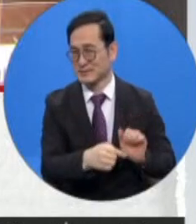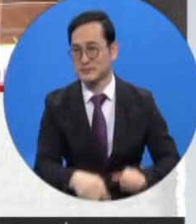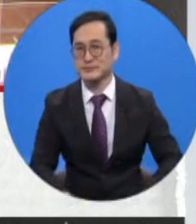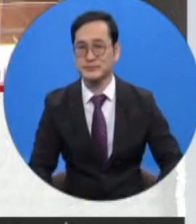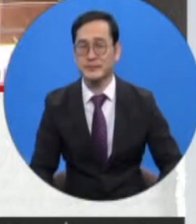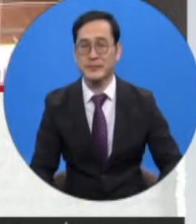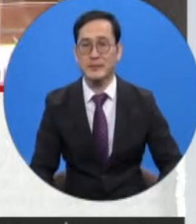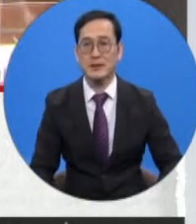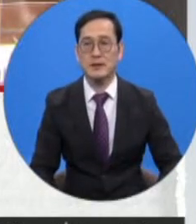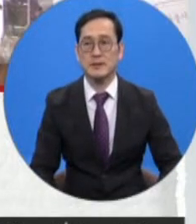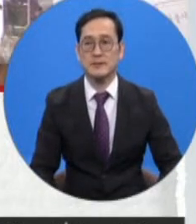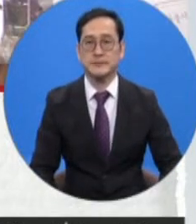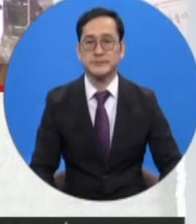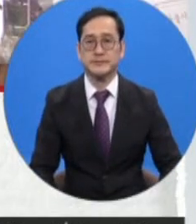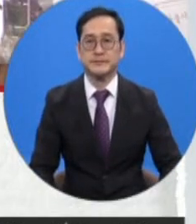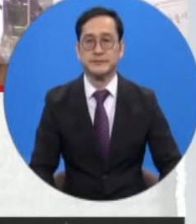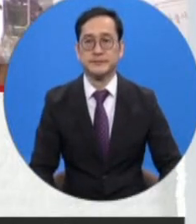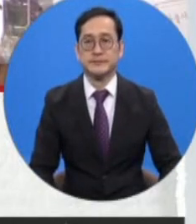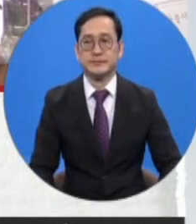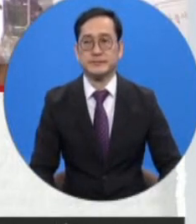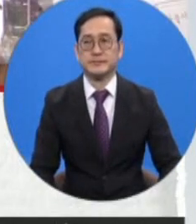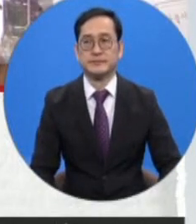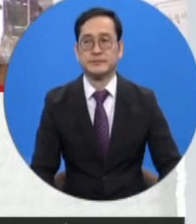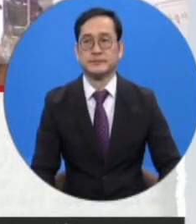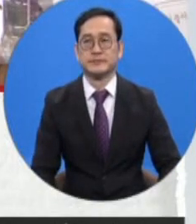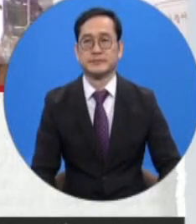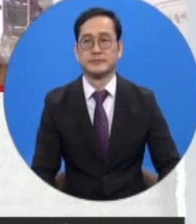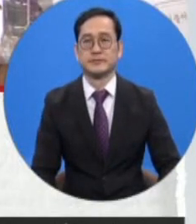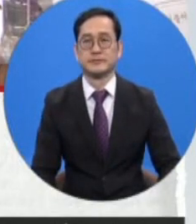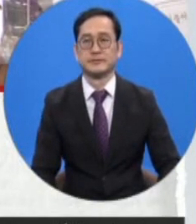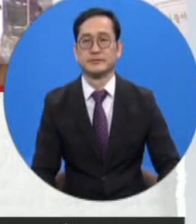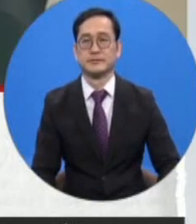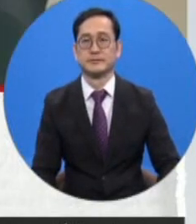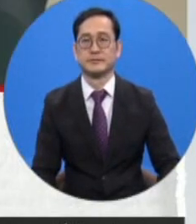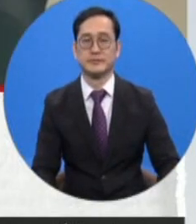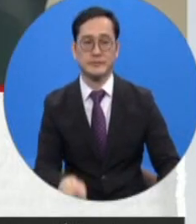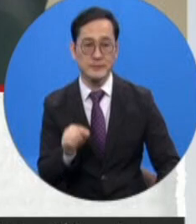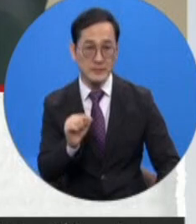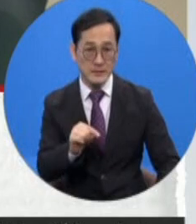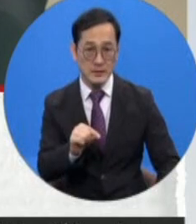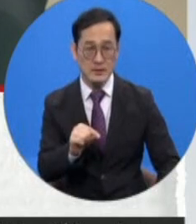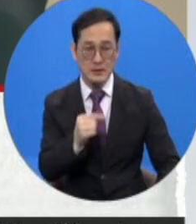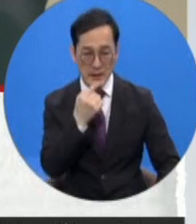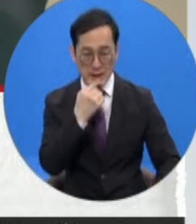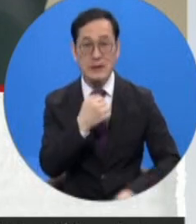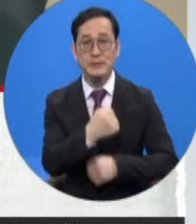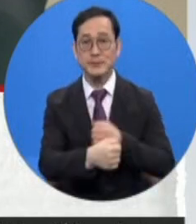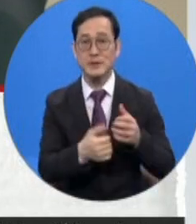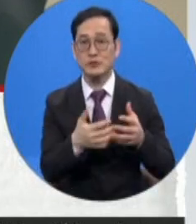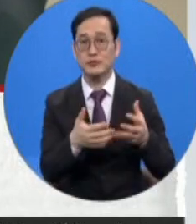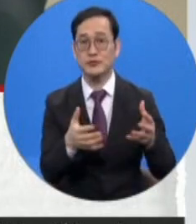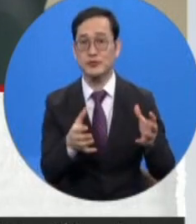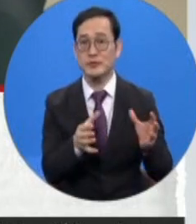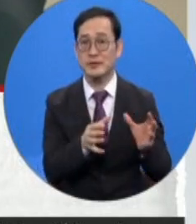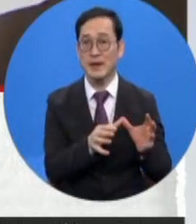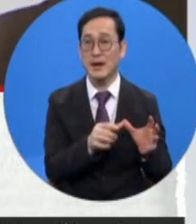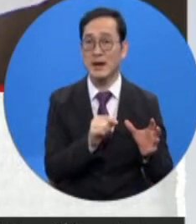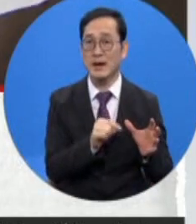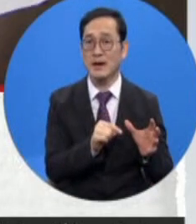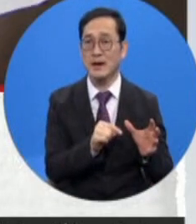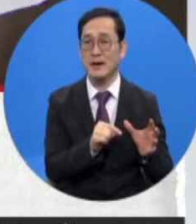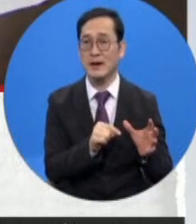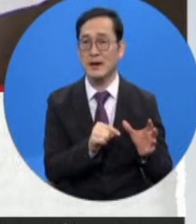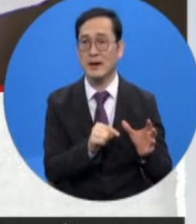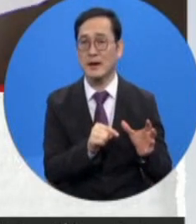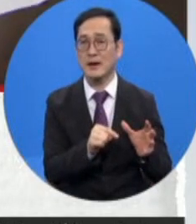가족을 둘러싼 검증을 어디까지 해야 될 것인가가 지금 사회적으로 뜨거운 논란이 되고 있는데요. 더불어민주당이 한동안 얘기를 했던 것은